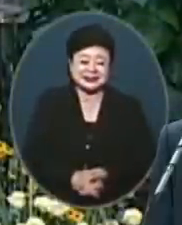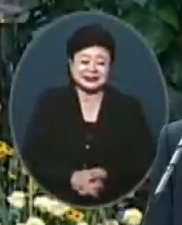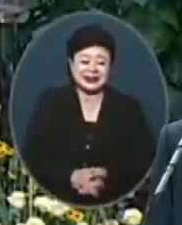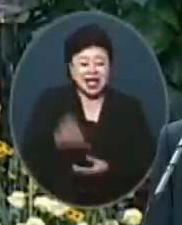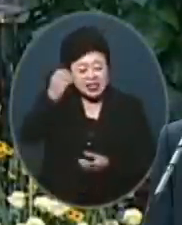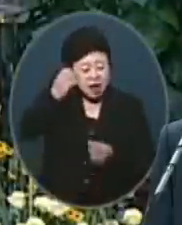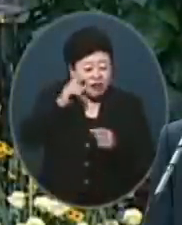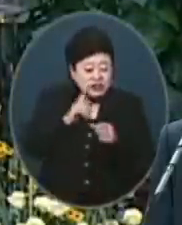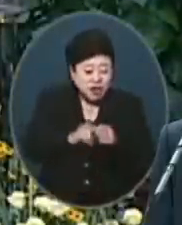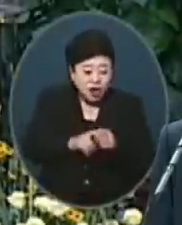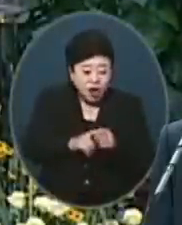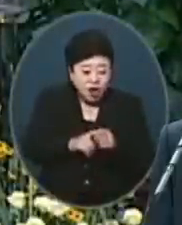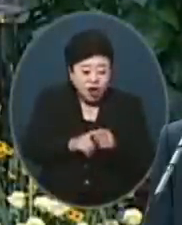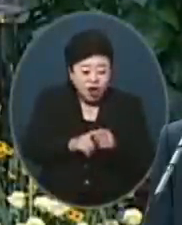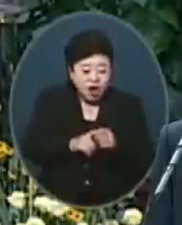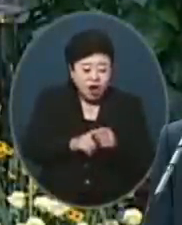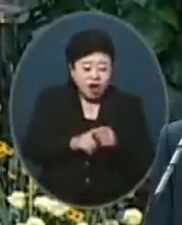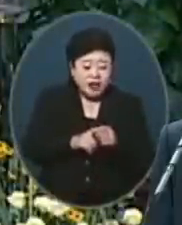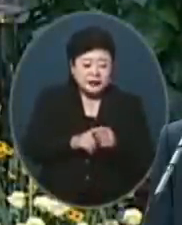영적인